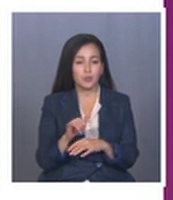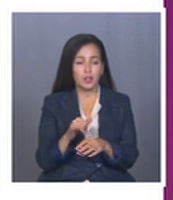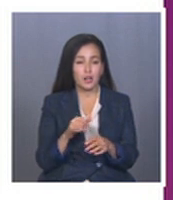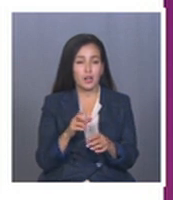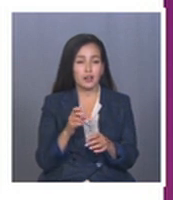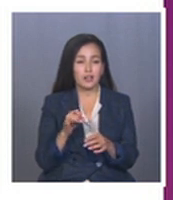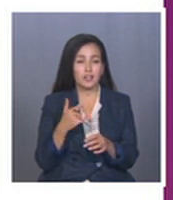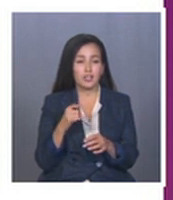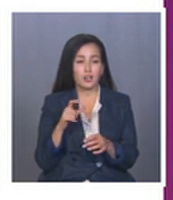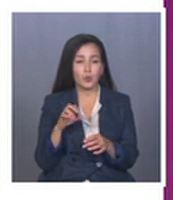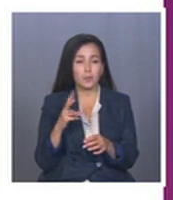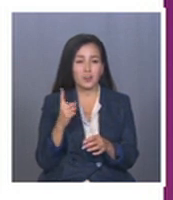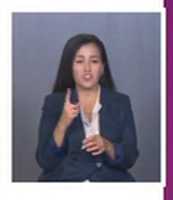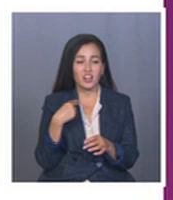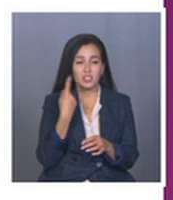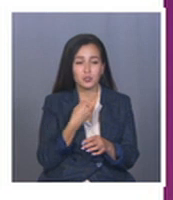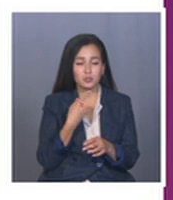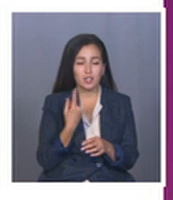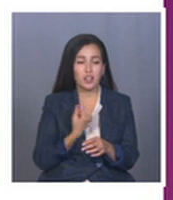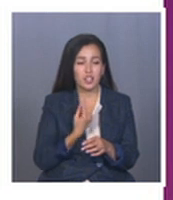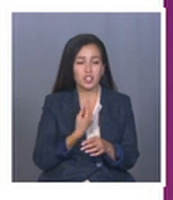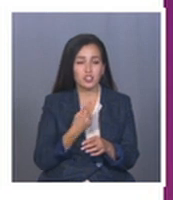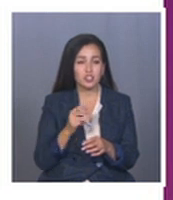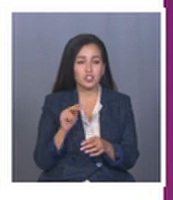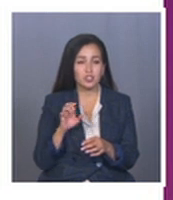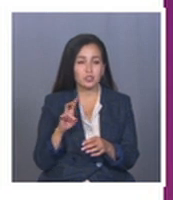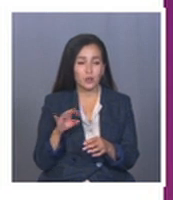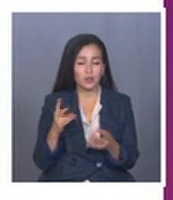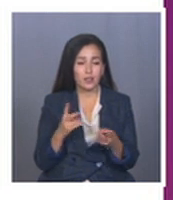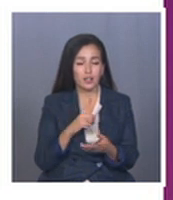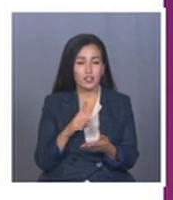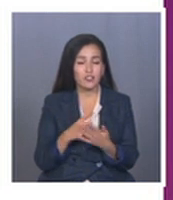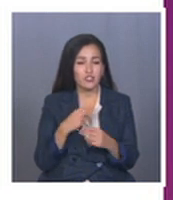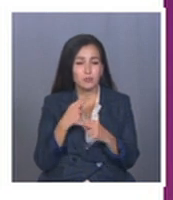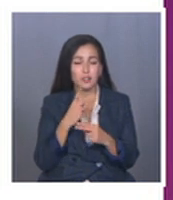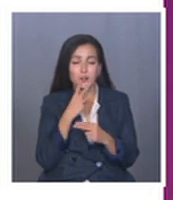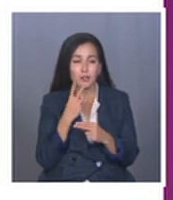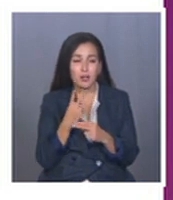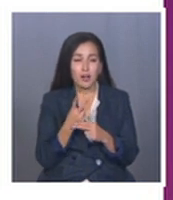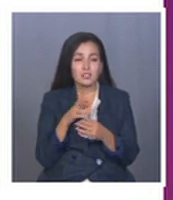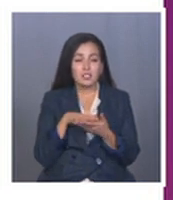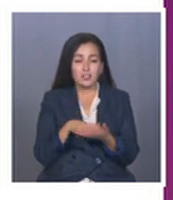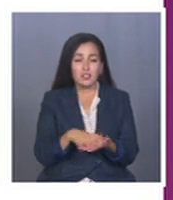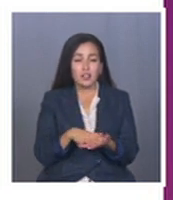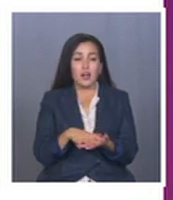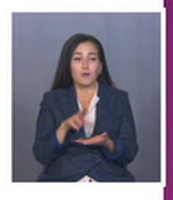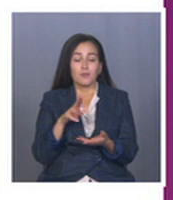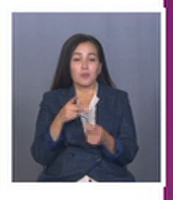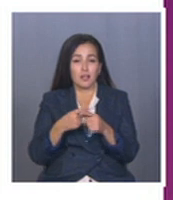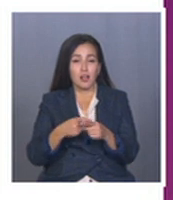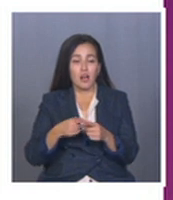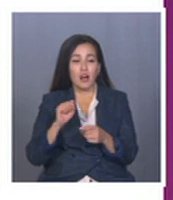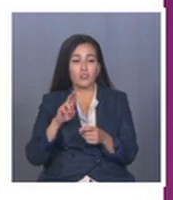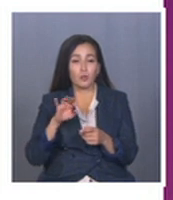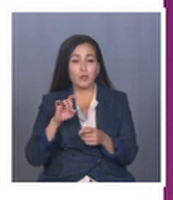глагола в первом лице единственного числа. Ребята, вы обратили внимание, к заявлению прилагается